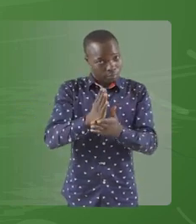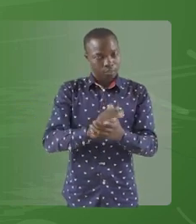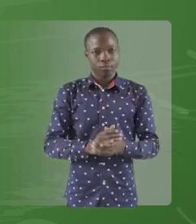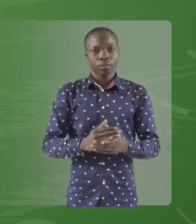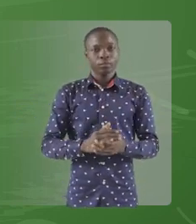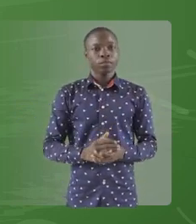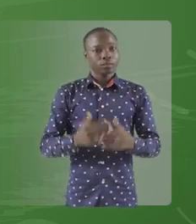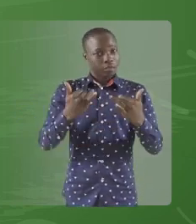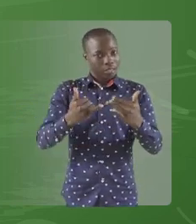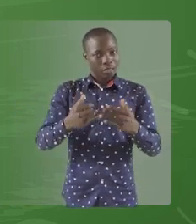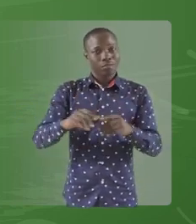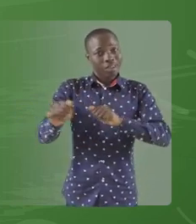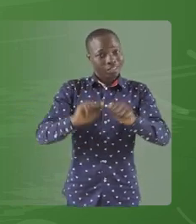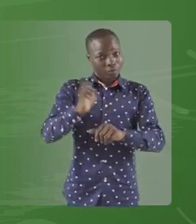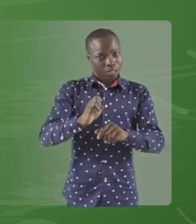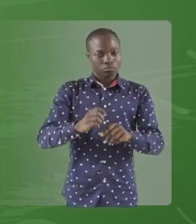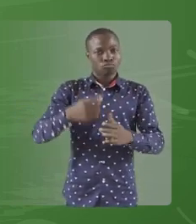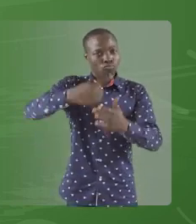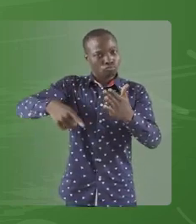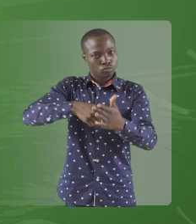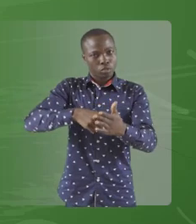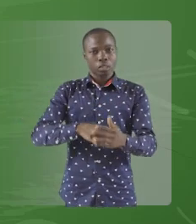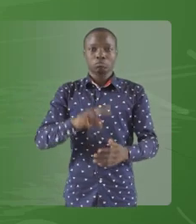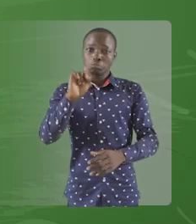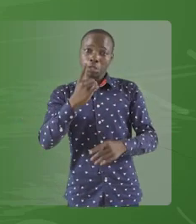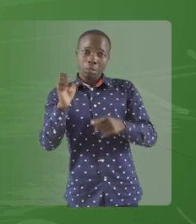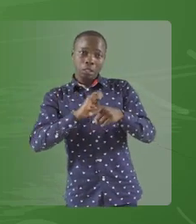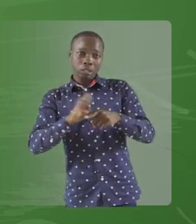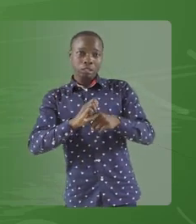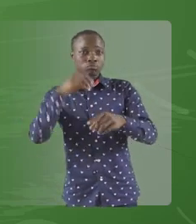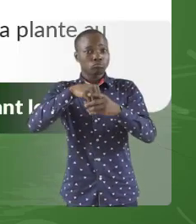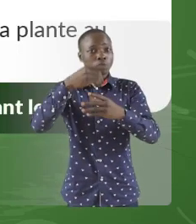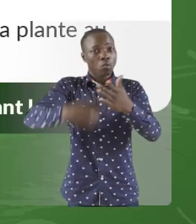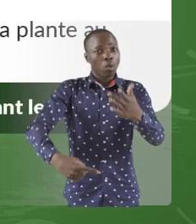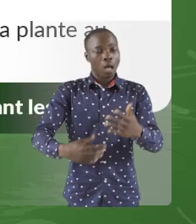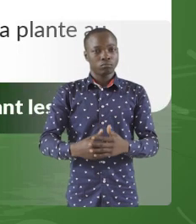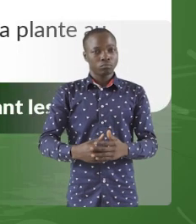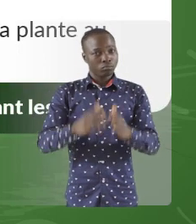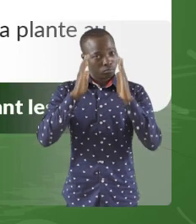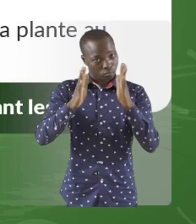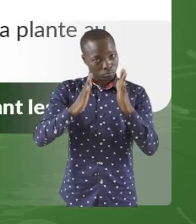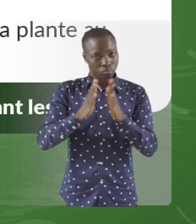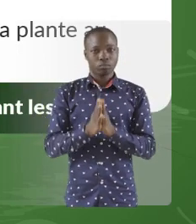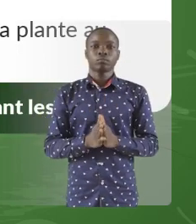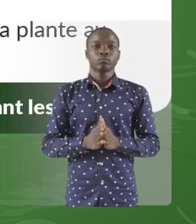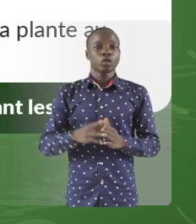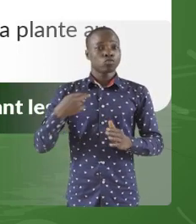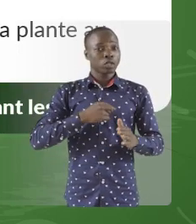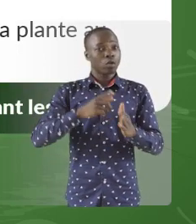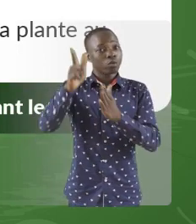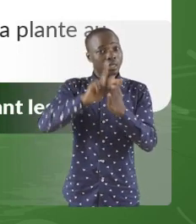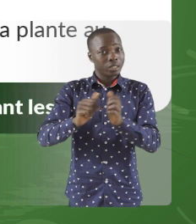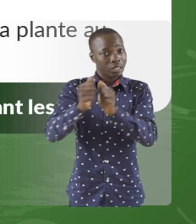Nous allons corriger maintenant l'activité d'intégration. Le premier exercice, dans le premier exercice, il